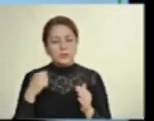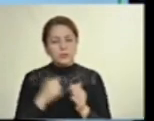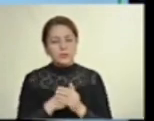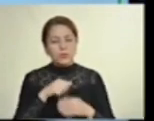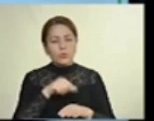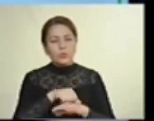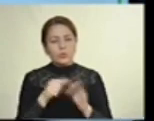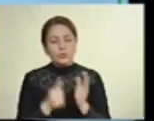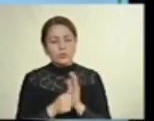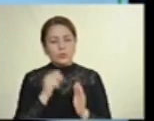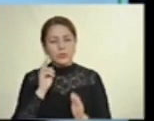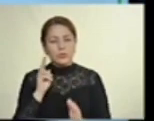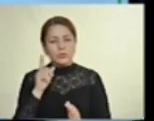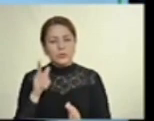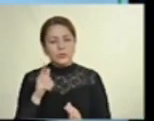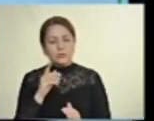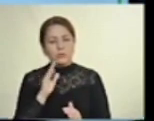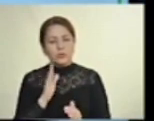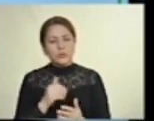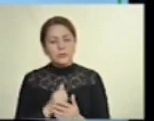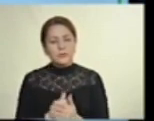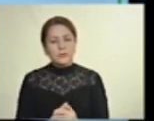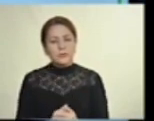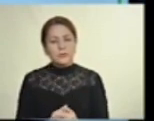metr 8-16 kg'gacha.